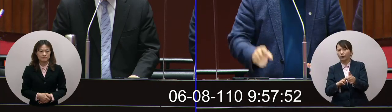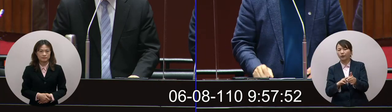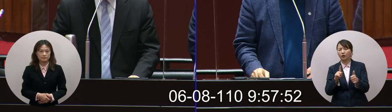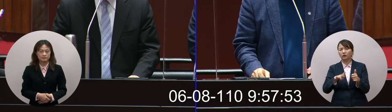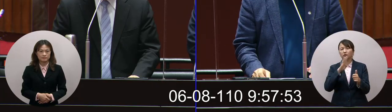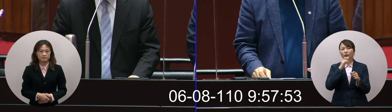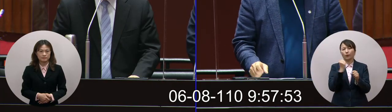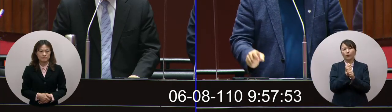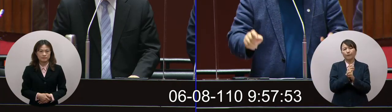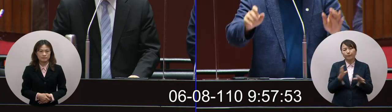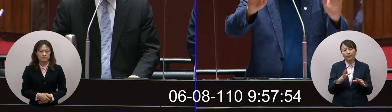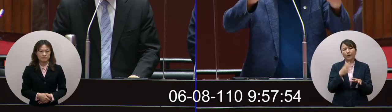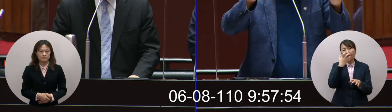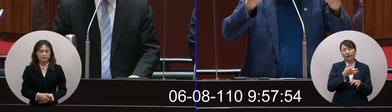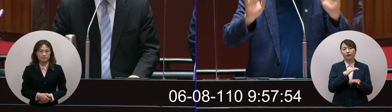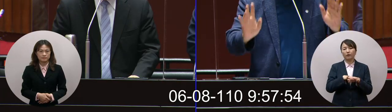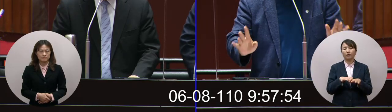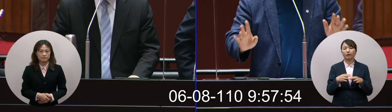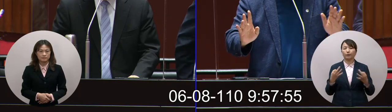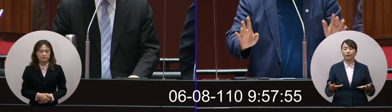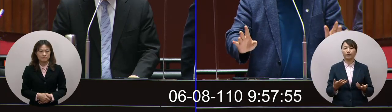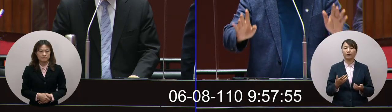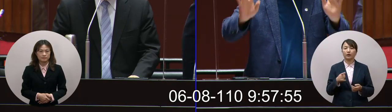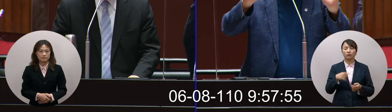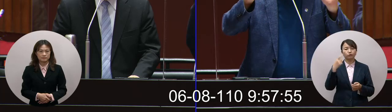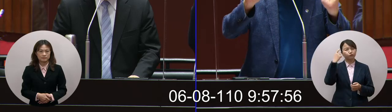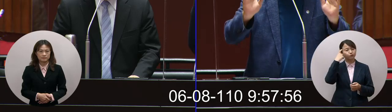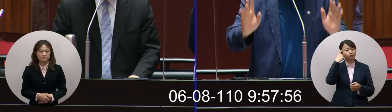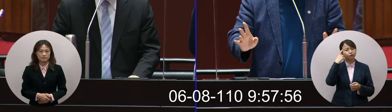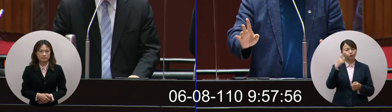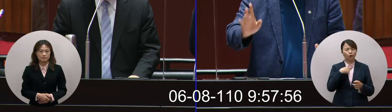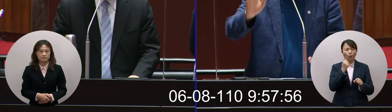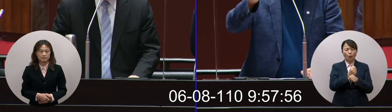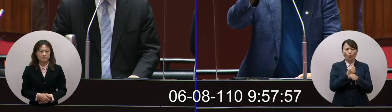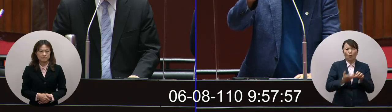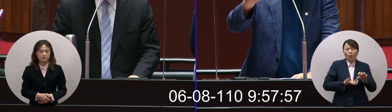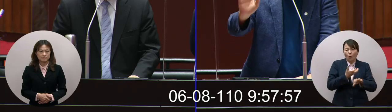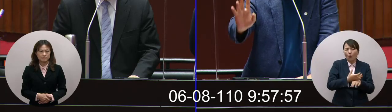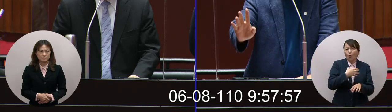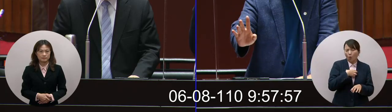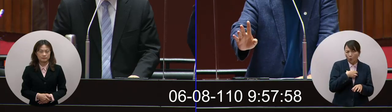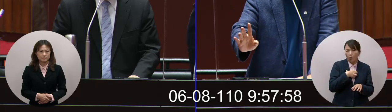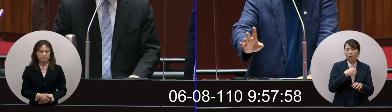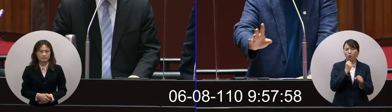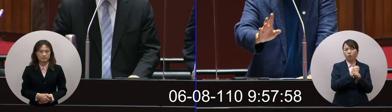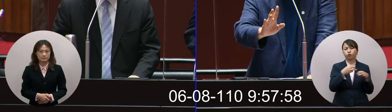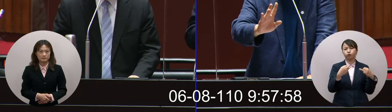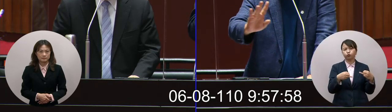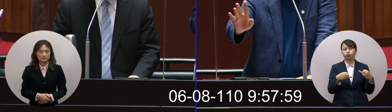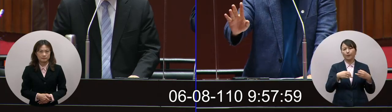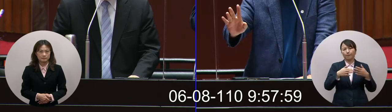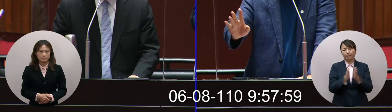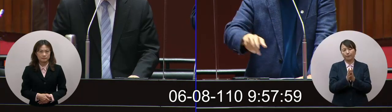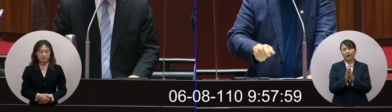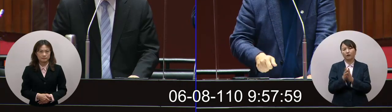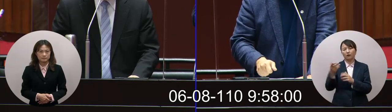说功亏一篑啦。你会，你也感觉讲，你也变得足忝，而且做出来成果啊，马上被打折扣啊。所以